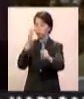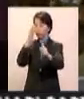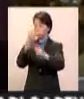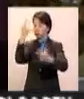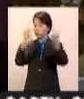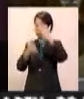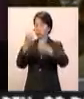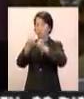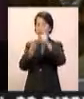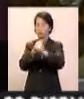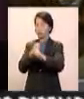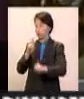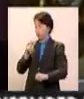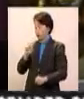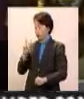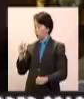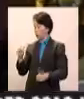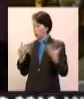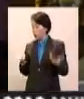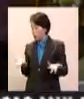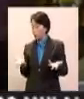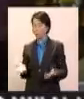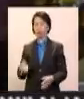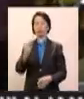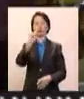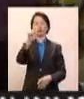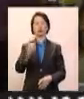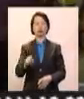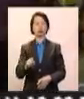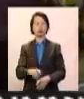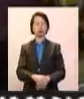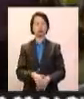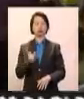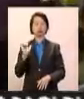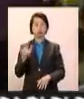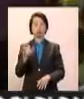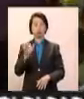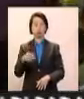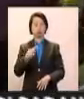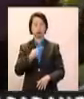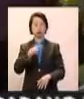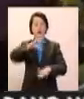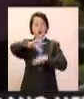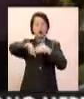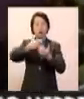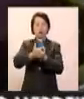Malaysia 2020, bagaimana ya, Datuk? Ya. Yang sebetulnya kita semua tahu,